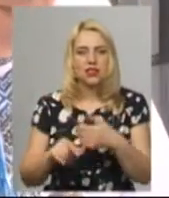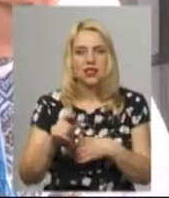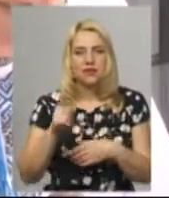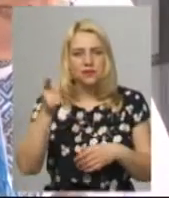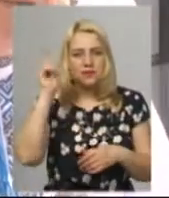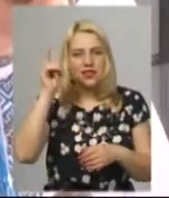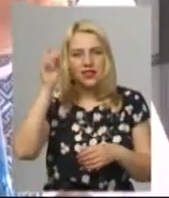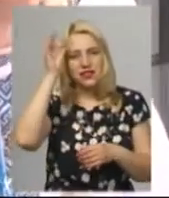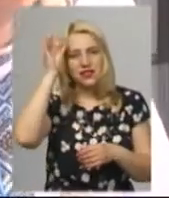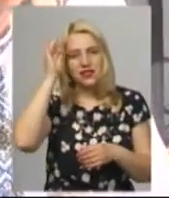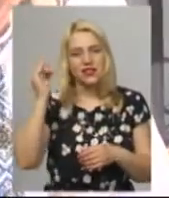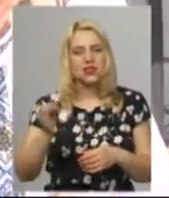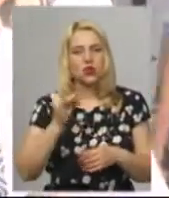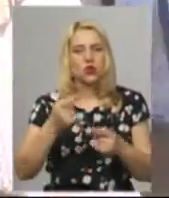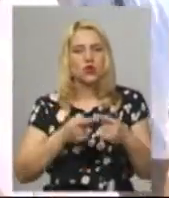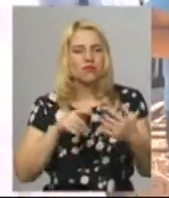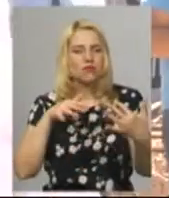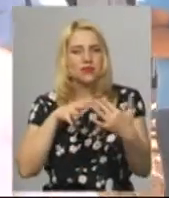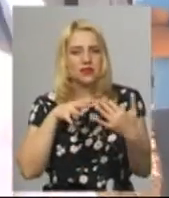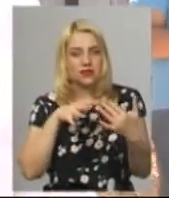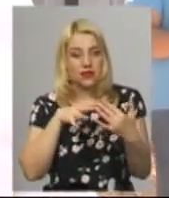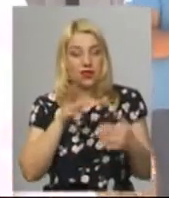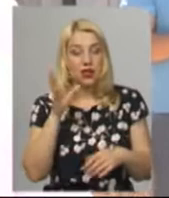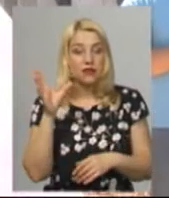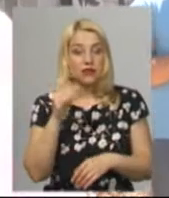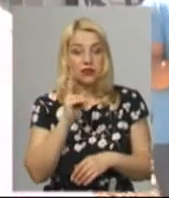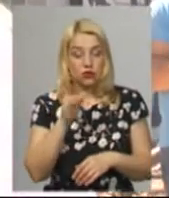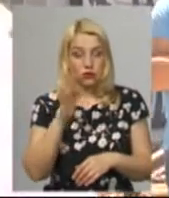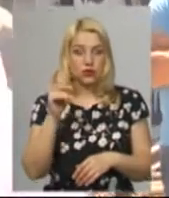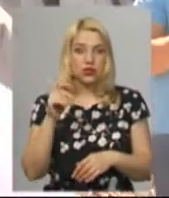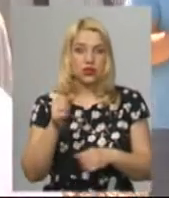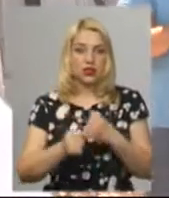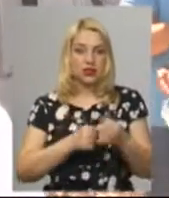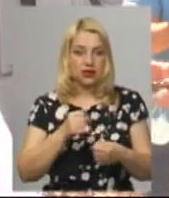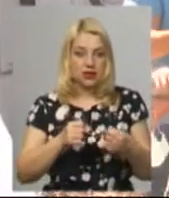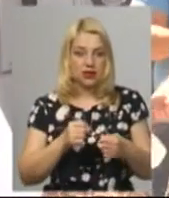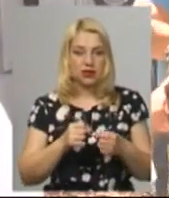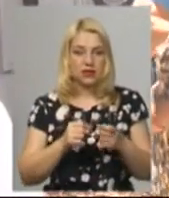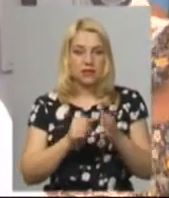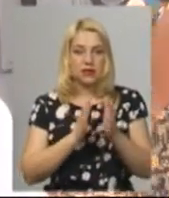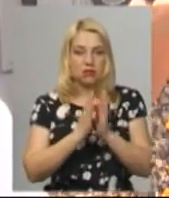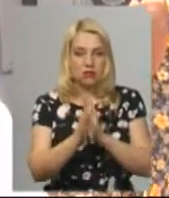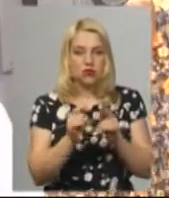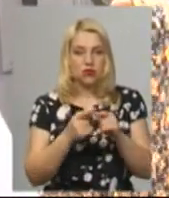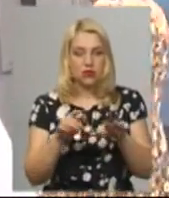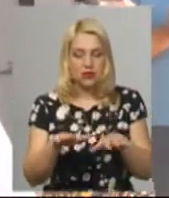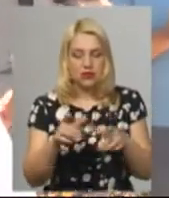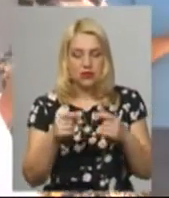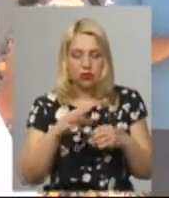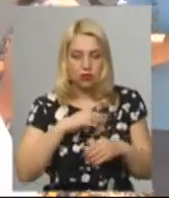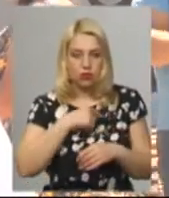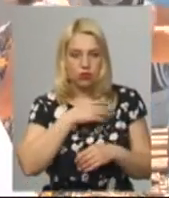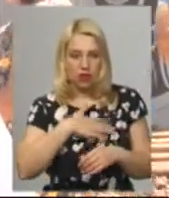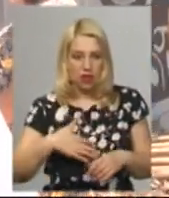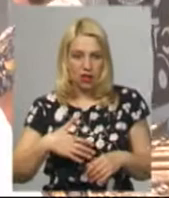історії цієї битви. І я думаю, всі, хто буде проїжджати мимо цього місця, де був власне поранений